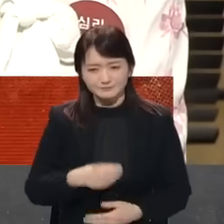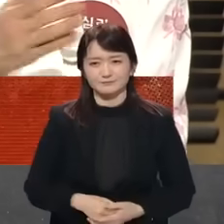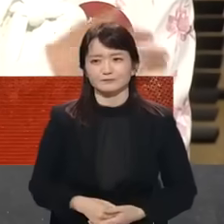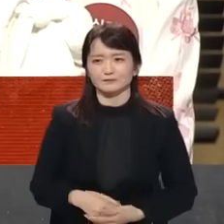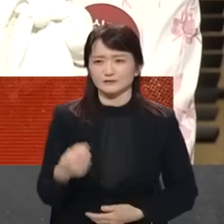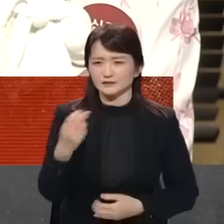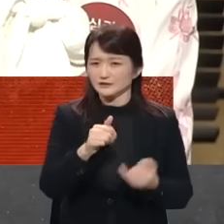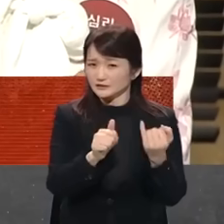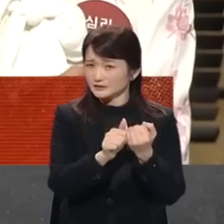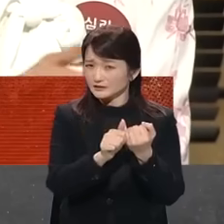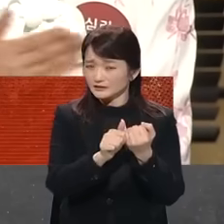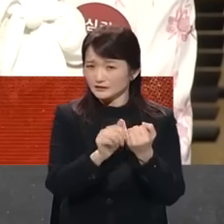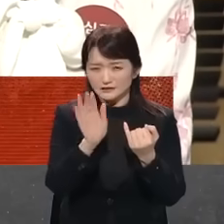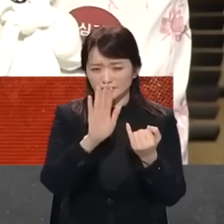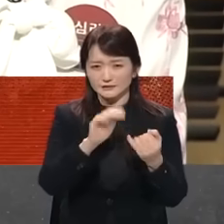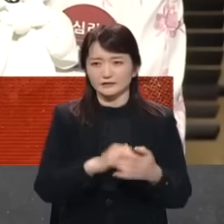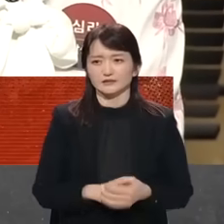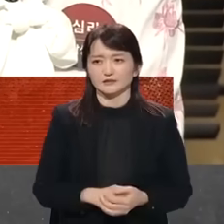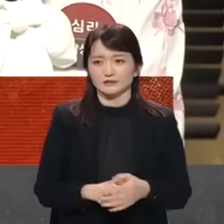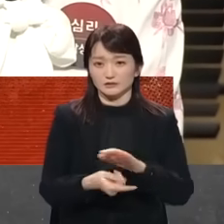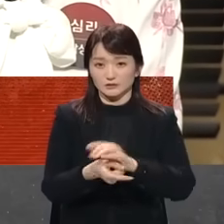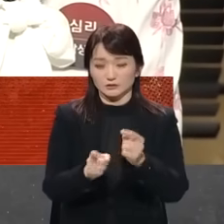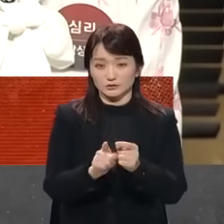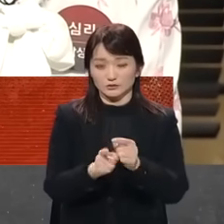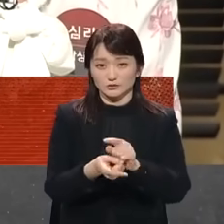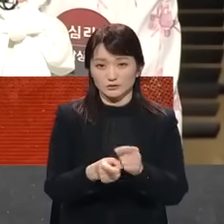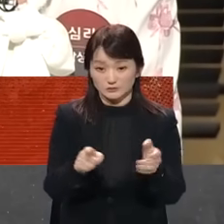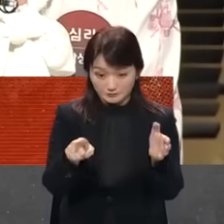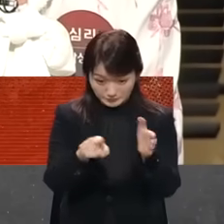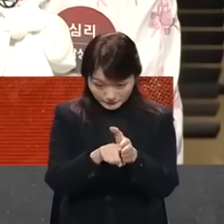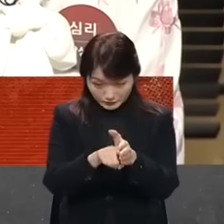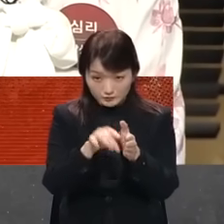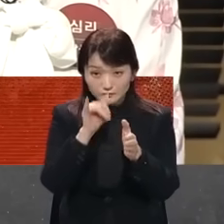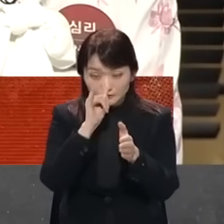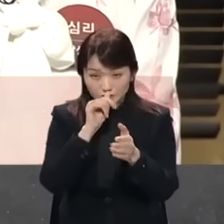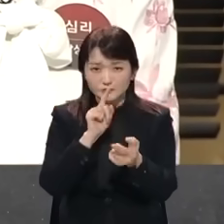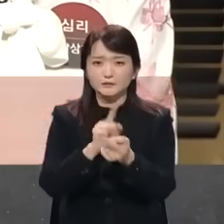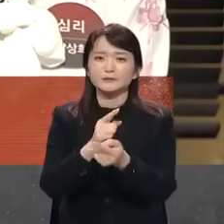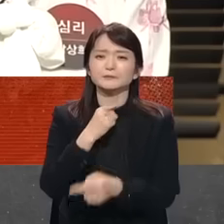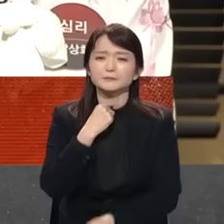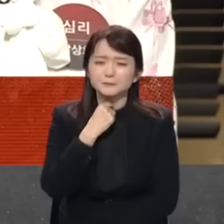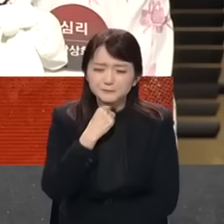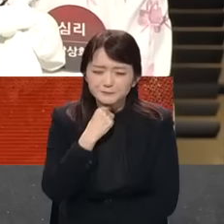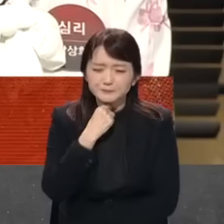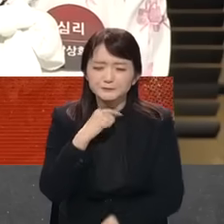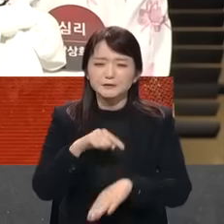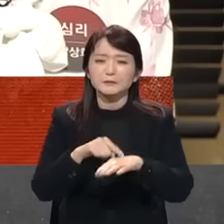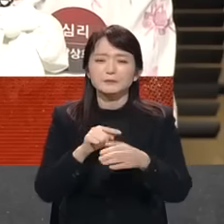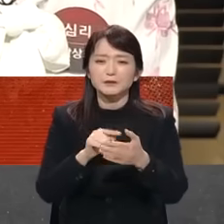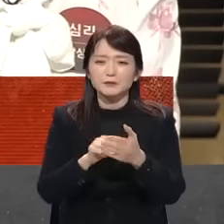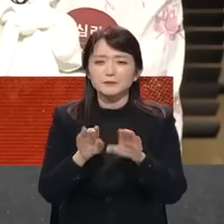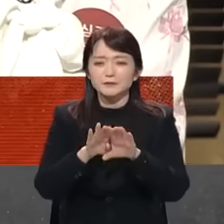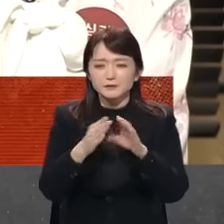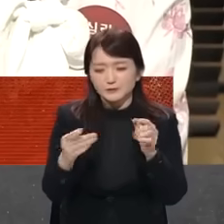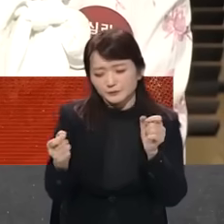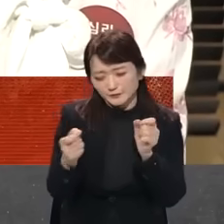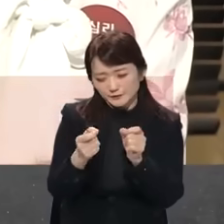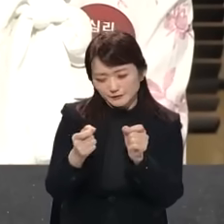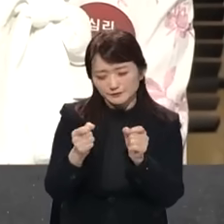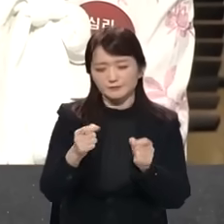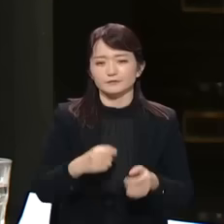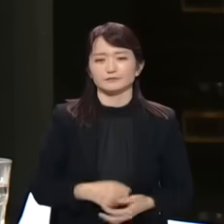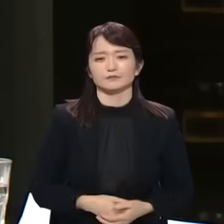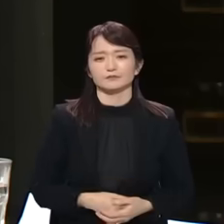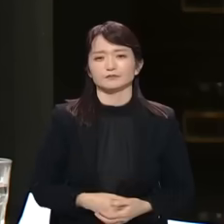재혼을 떠나서 이렇게 의지가 되는 사람이라면 좀 만나보고 싶다라는 생각이 들어서 이제 조금씩 조금씩 더 친해졌습니다음